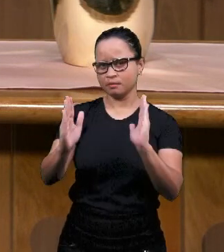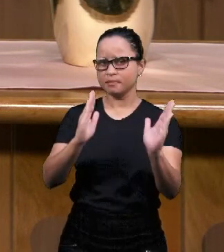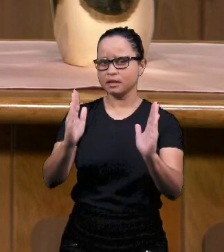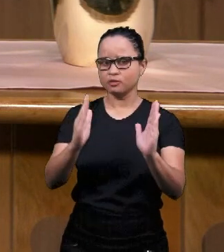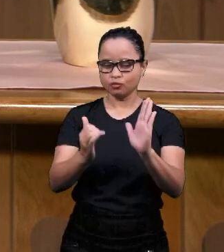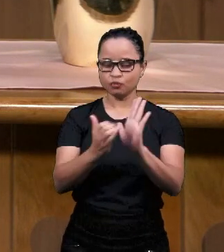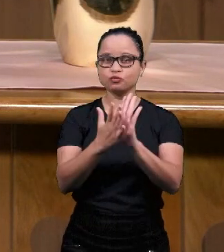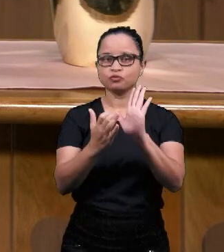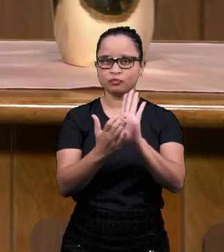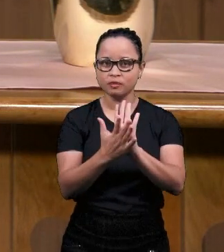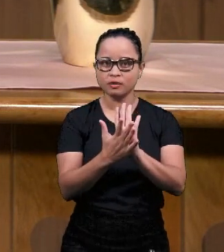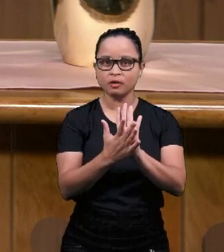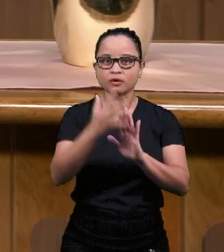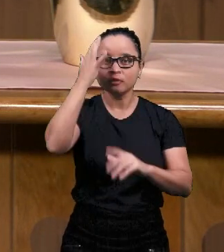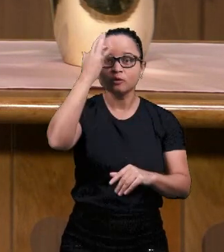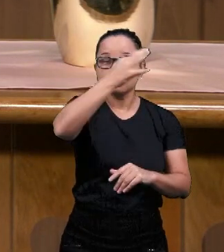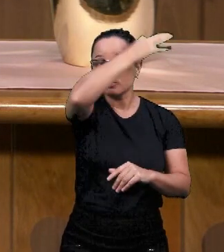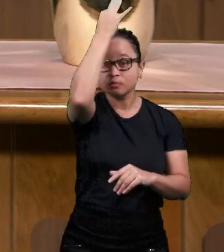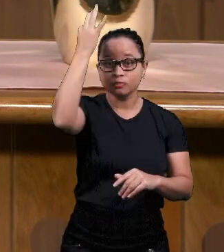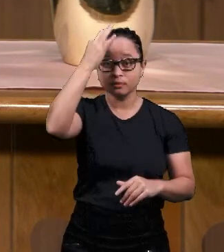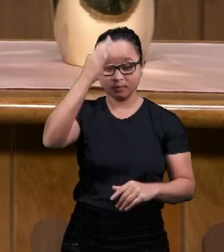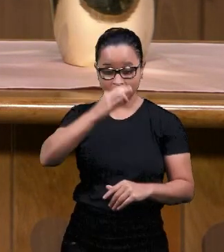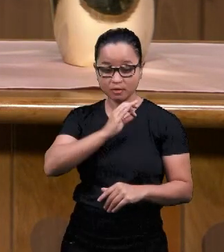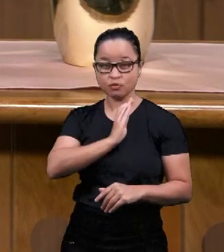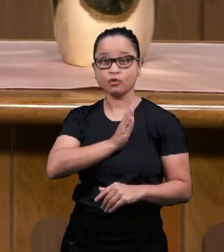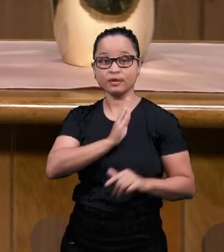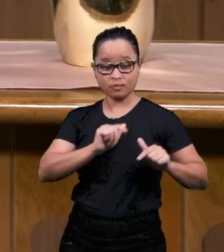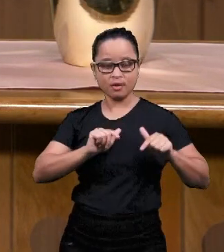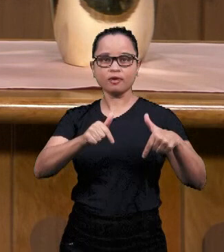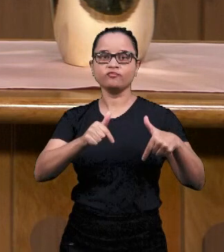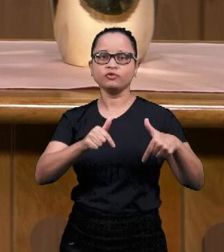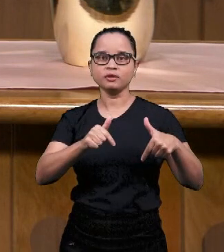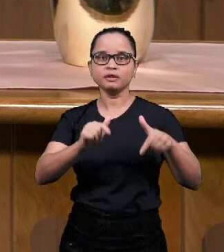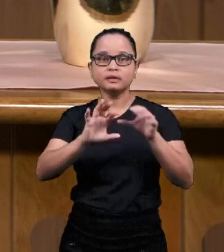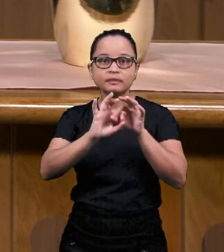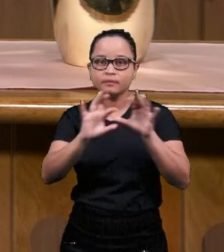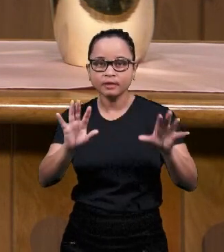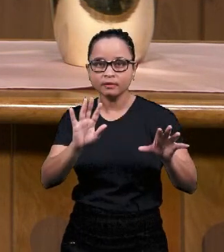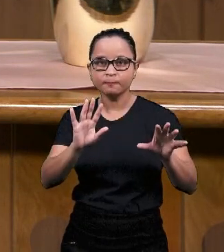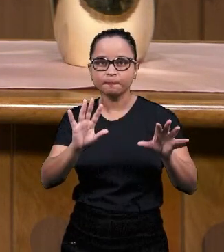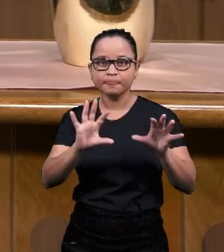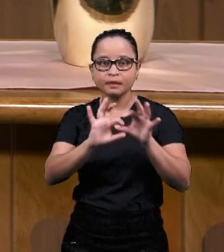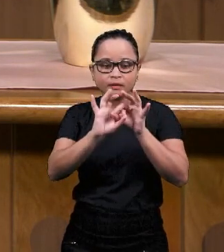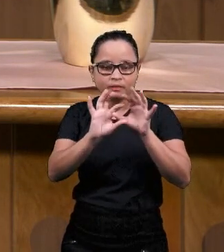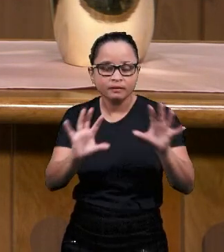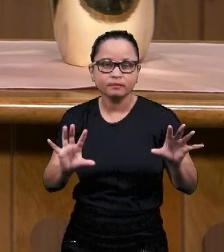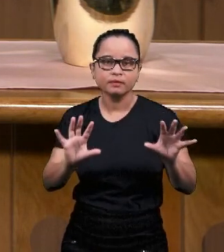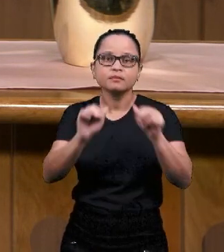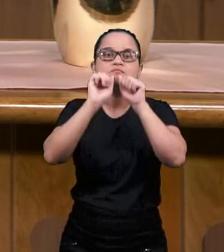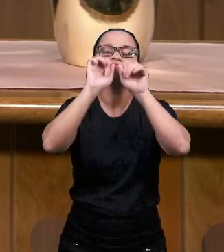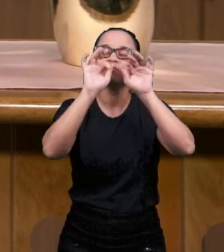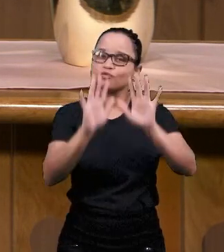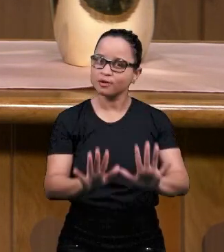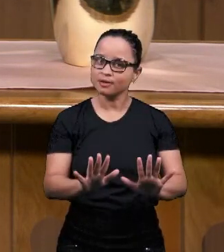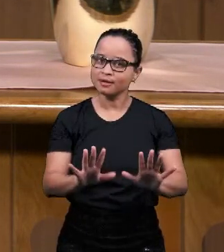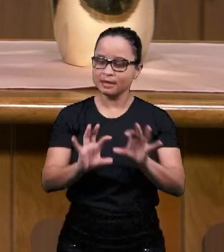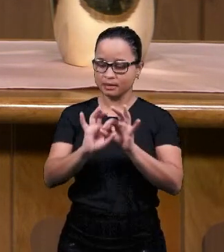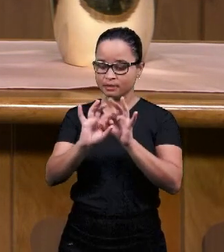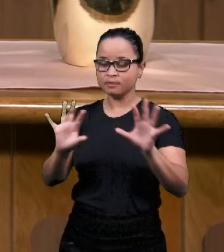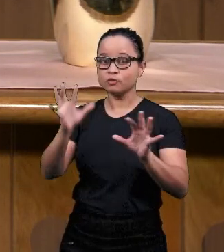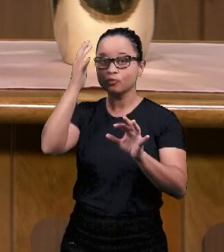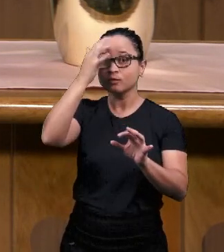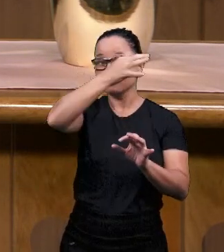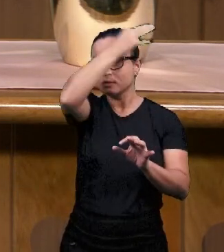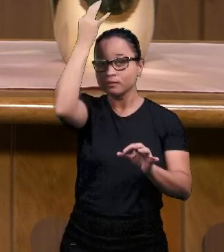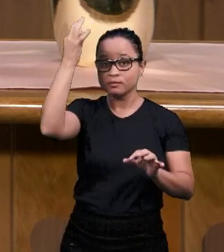Его. И в этот момент позволь Духу Святому говорить к сердцу твоему, действовать в твоей жизни.